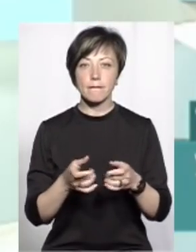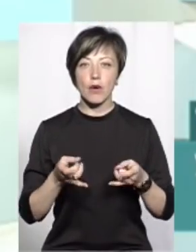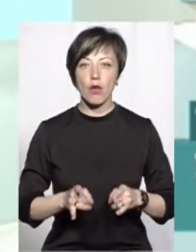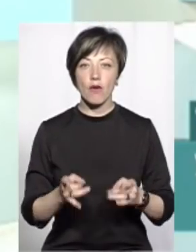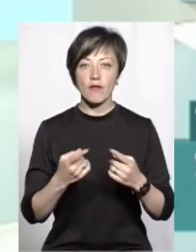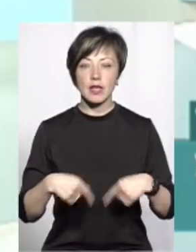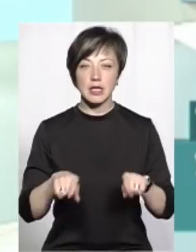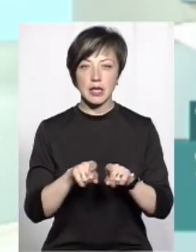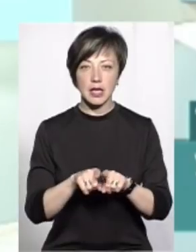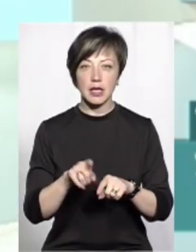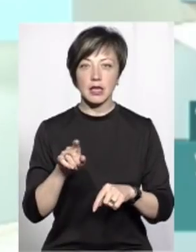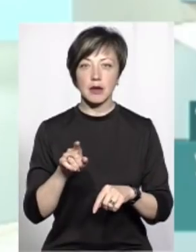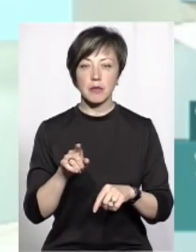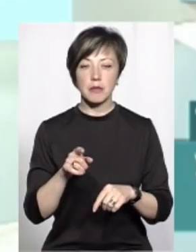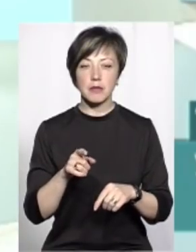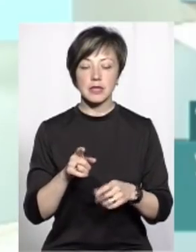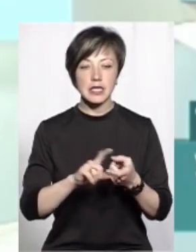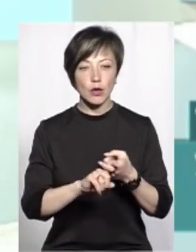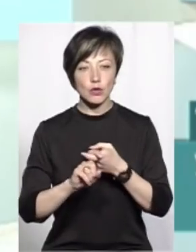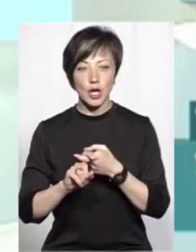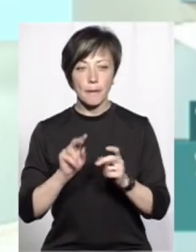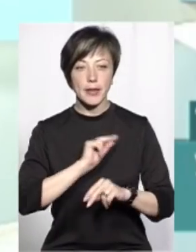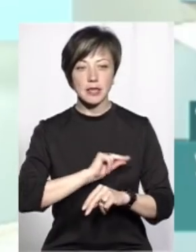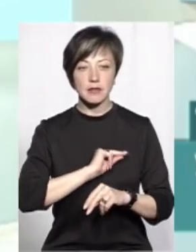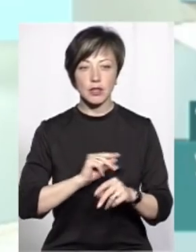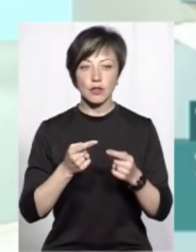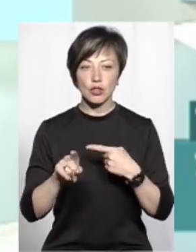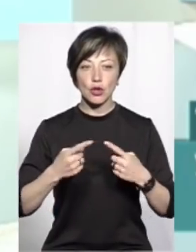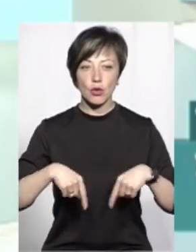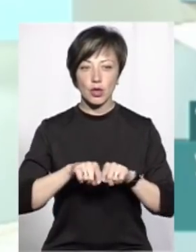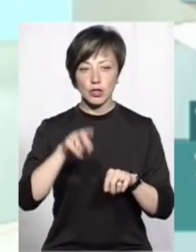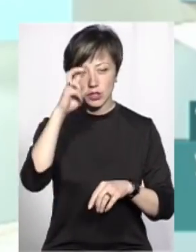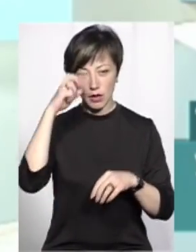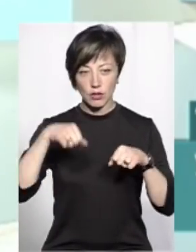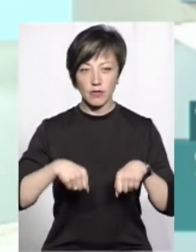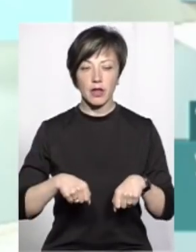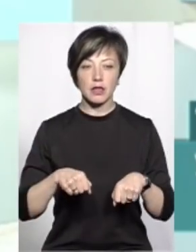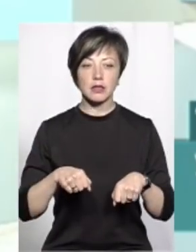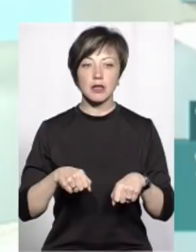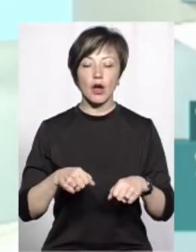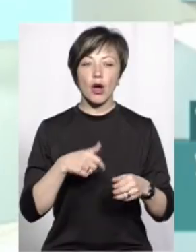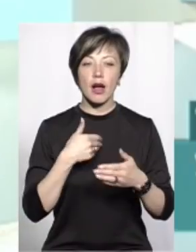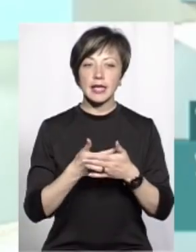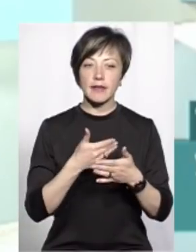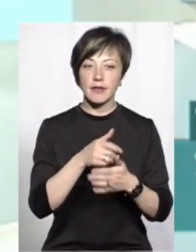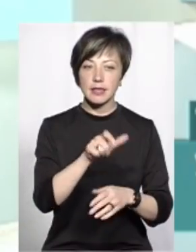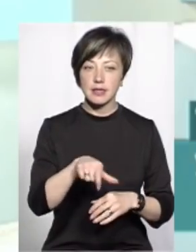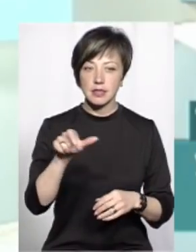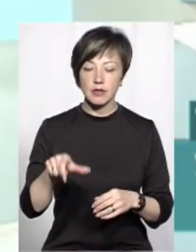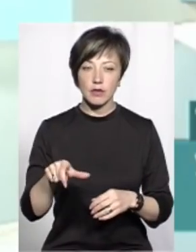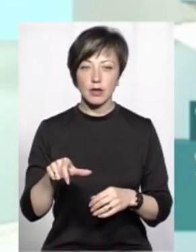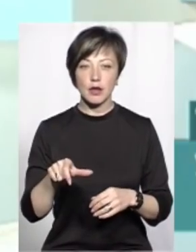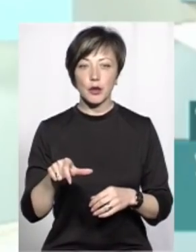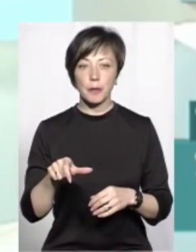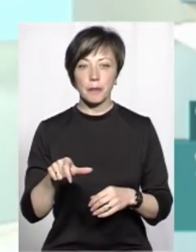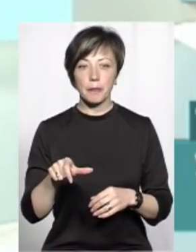перинатальних центрах. Залучаємо також працівників інших органів державної влади, залучаємо громадських активістів,